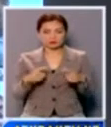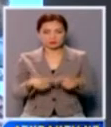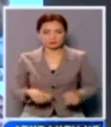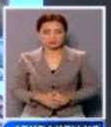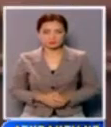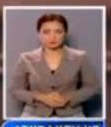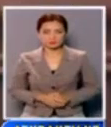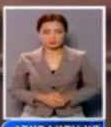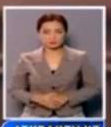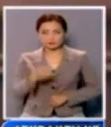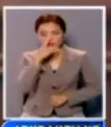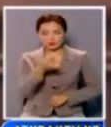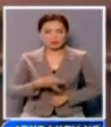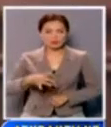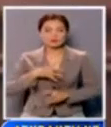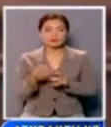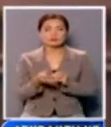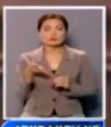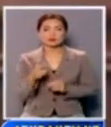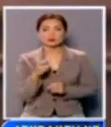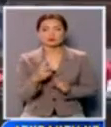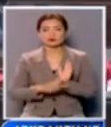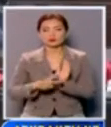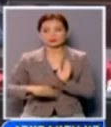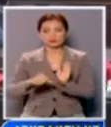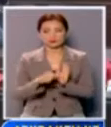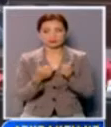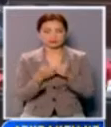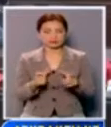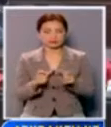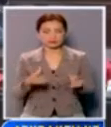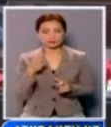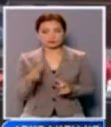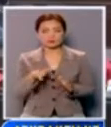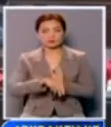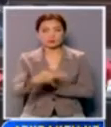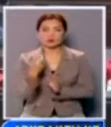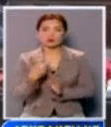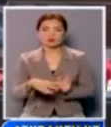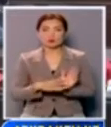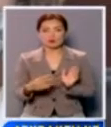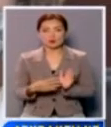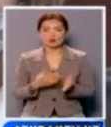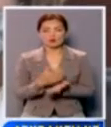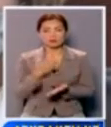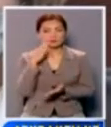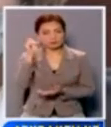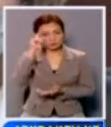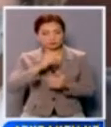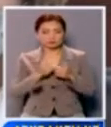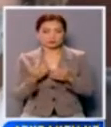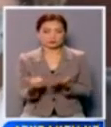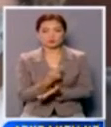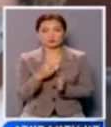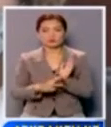дайындалдық. Биыл өңірде барлығы 5286 түлек мектеп бітірген. Оның 229-ы алтын белгі